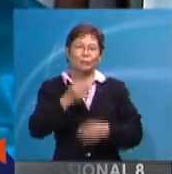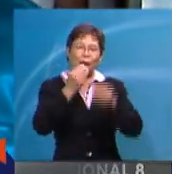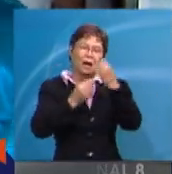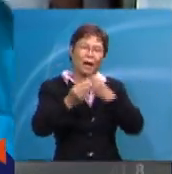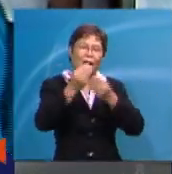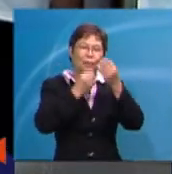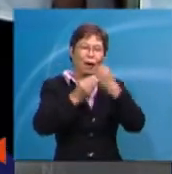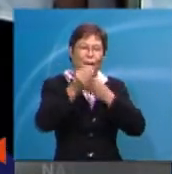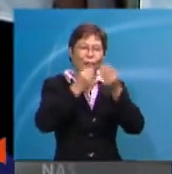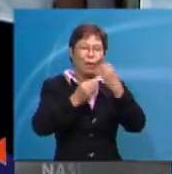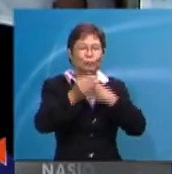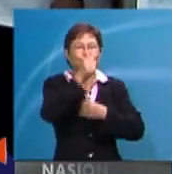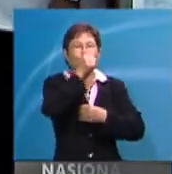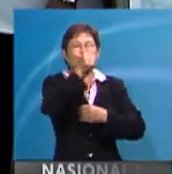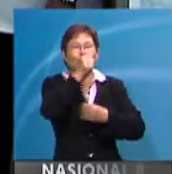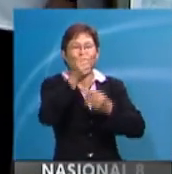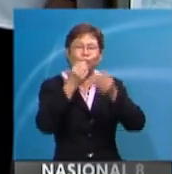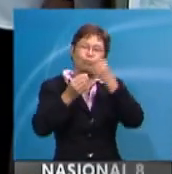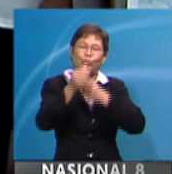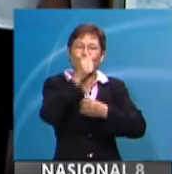makan makanan